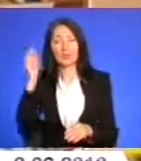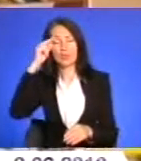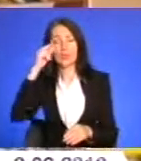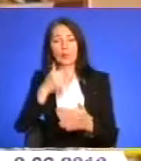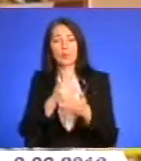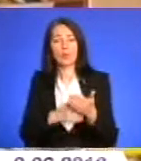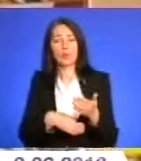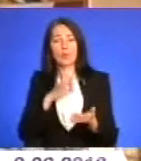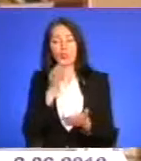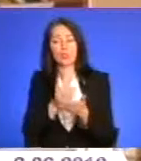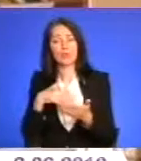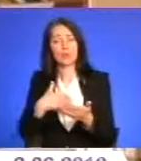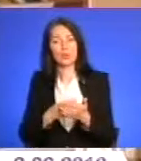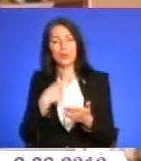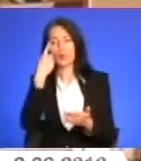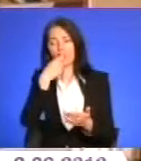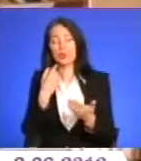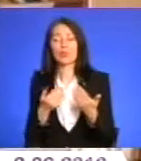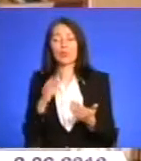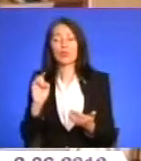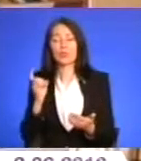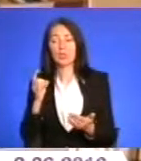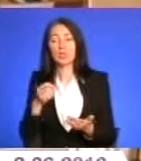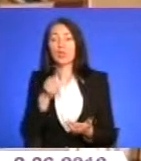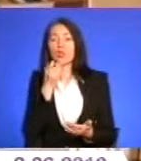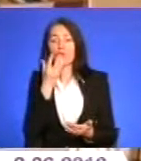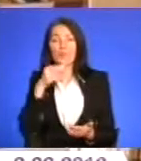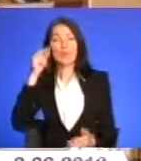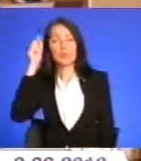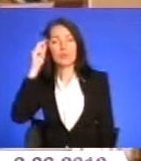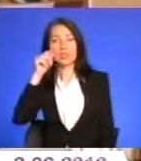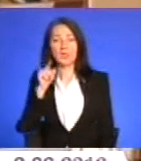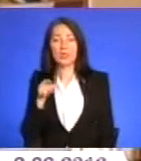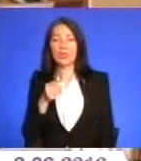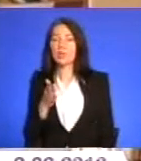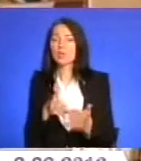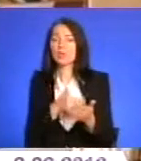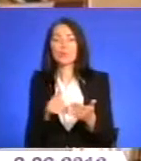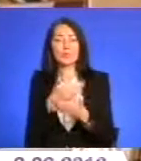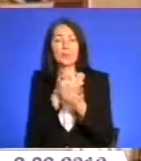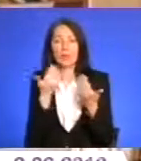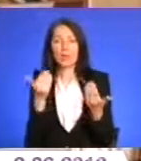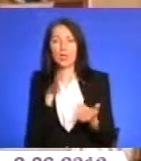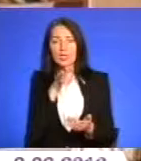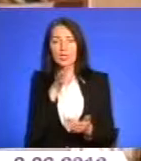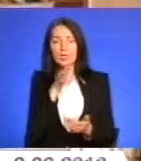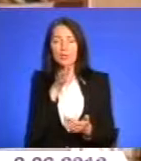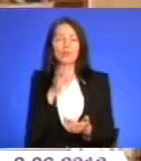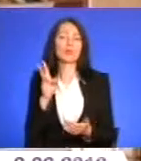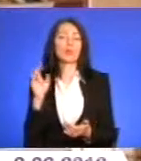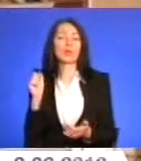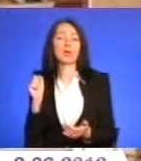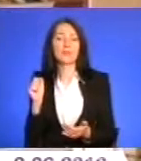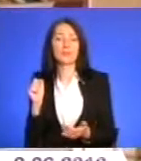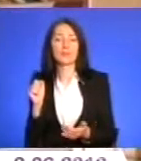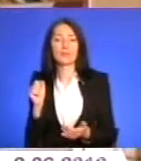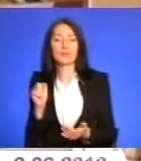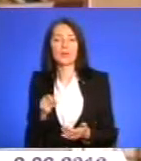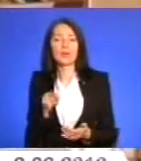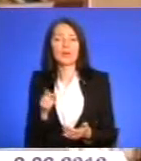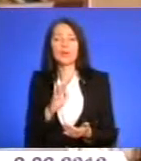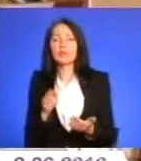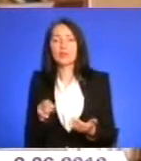досвіду свого особистого, якщо дитина добре вчиться, в неї зовсім немає часу на не те, що